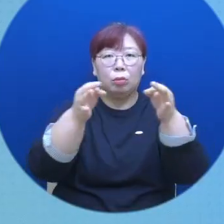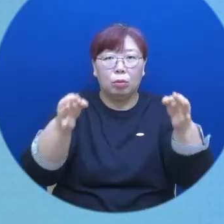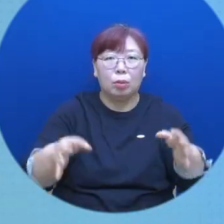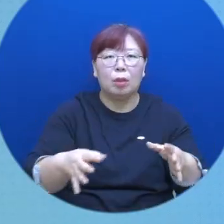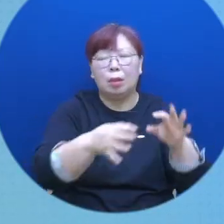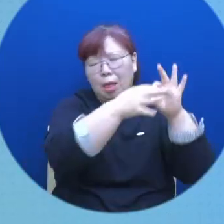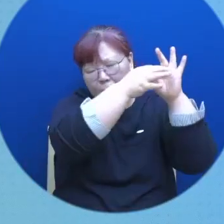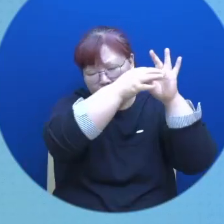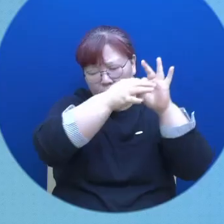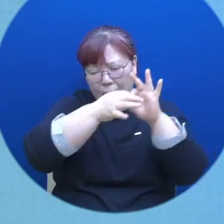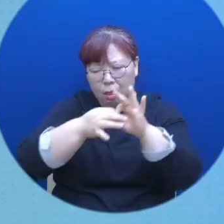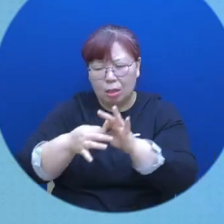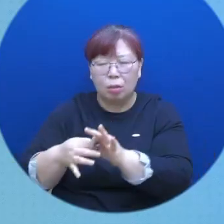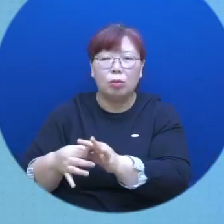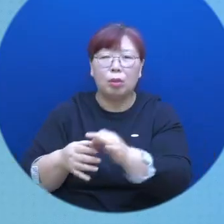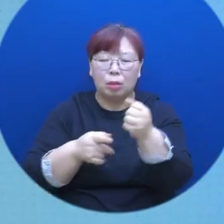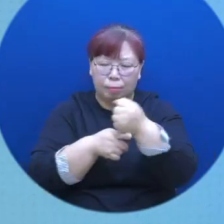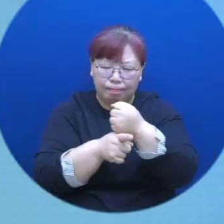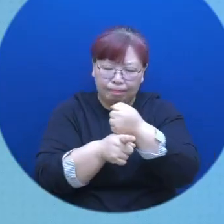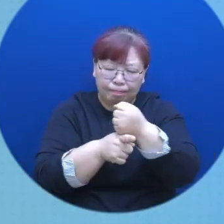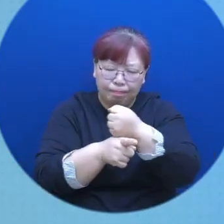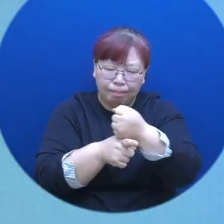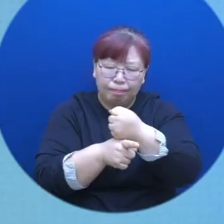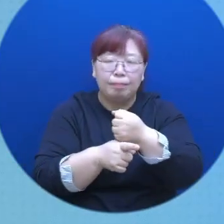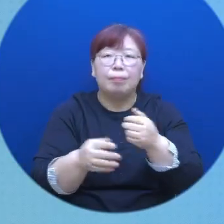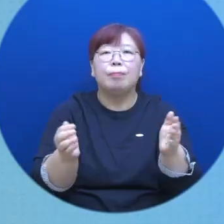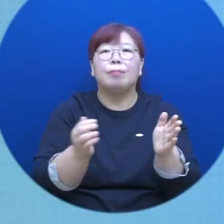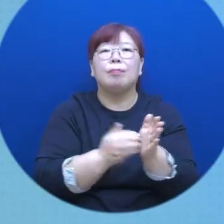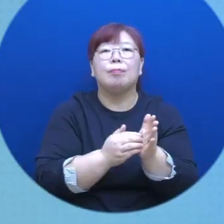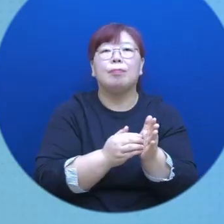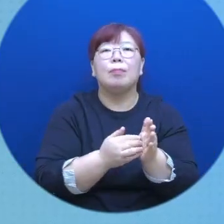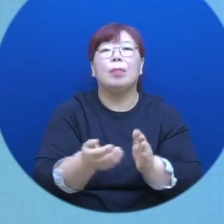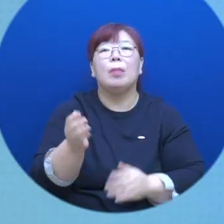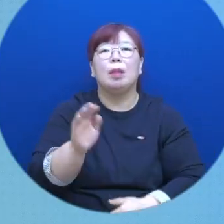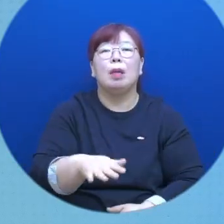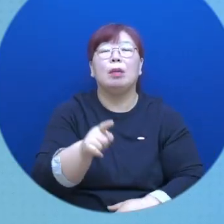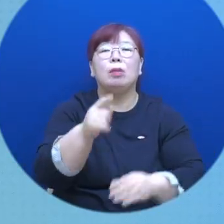계속해서 추적하며 조사를 했는데 그 가운데